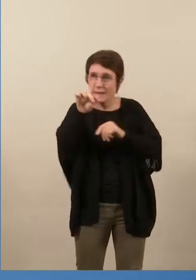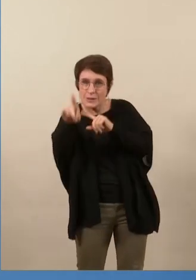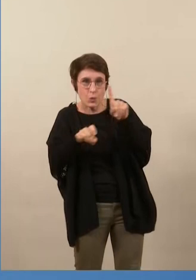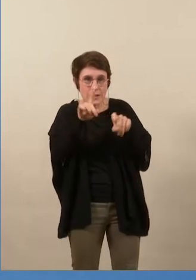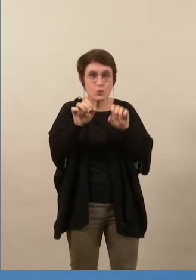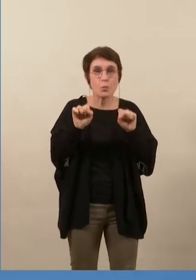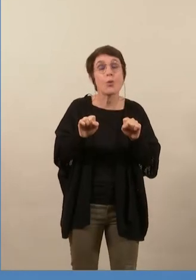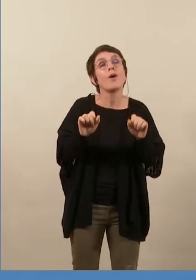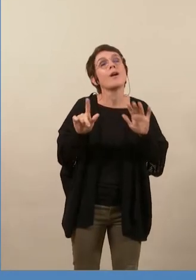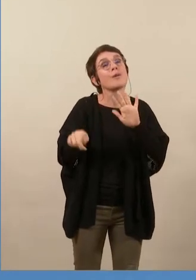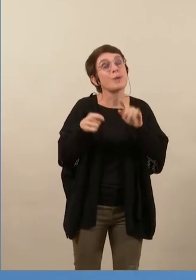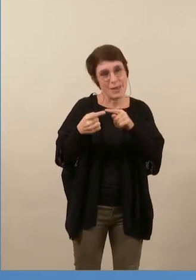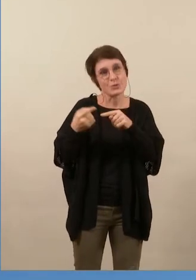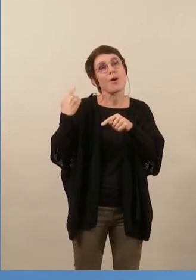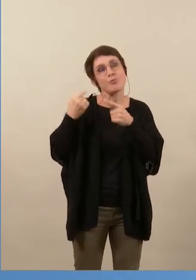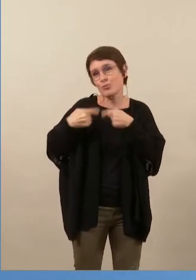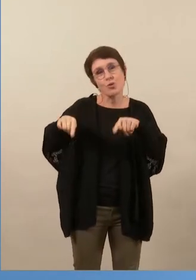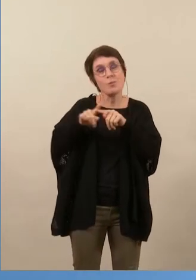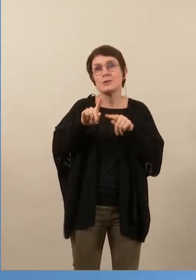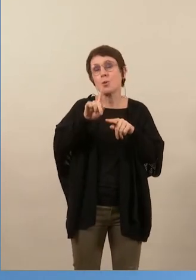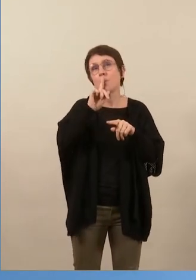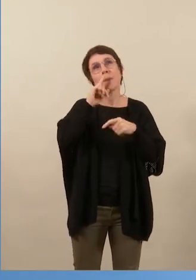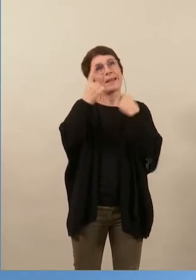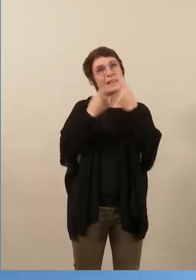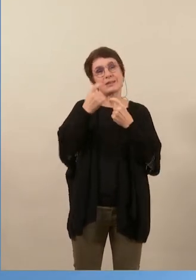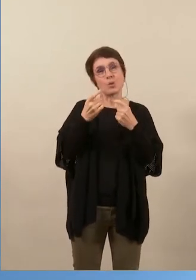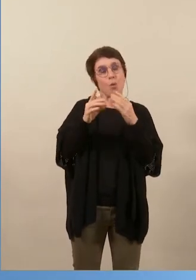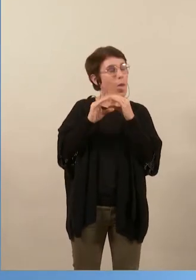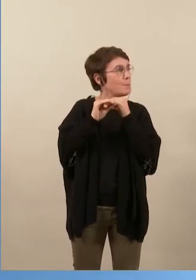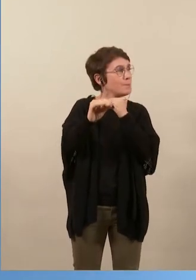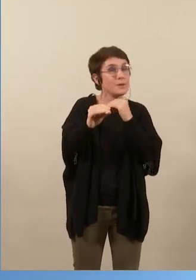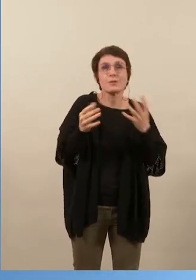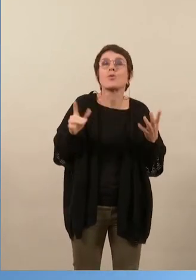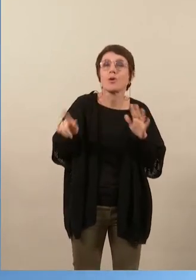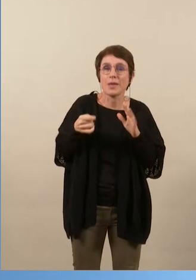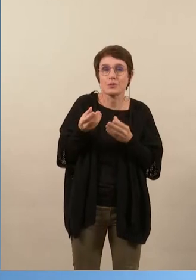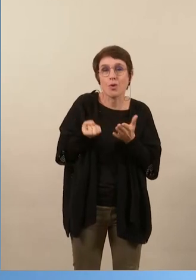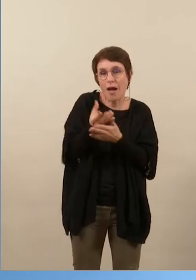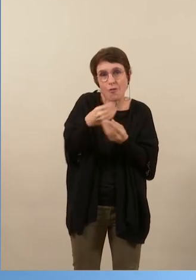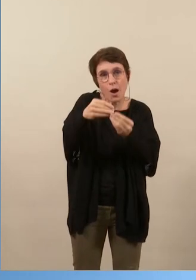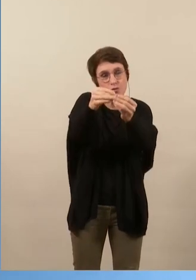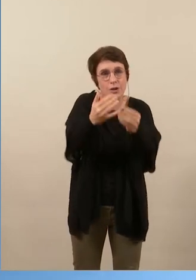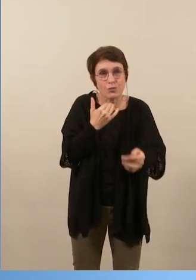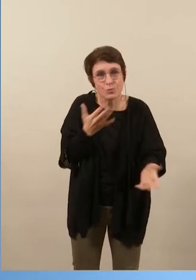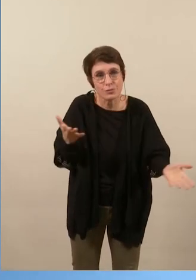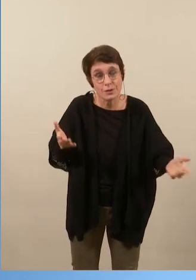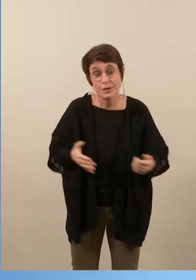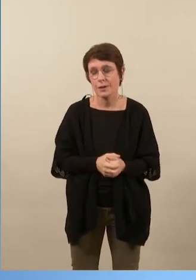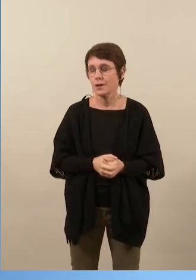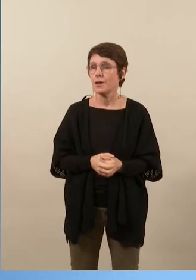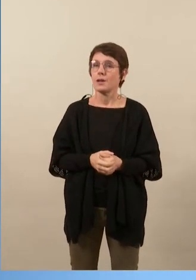mais évidemment aucune question n'a été posée donc évidemment il n'y a pas d'information euh j'ai entendu beaucoup de choses